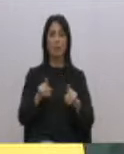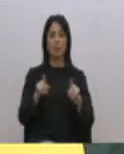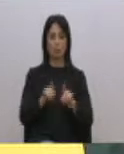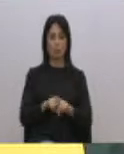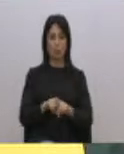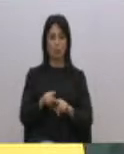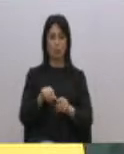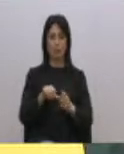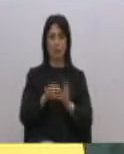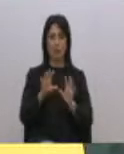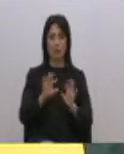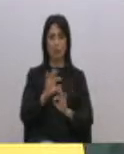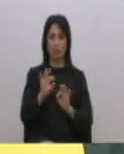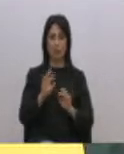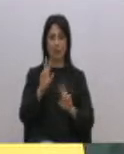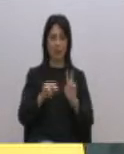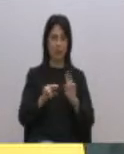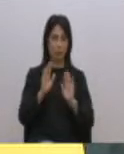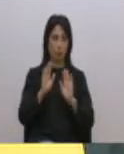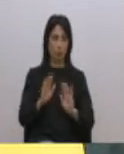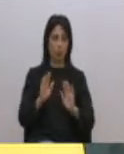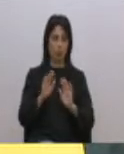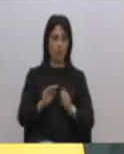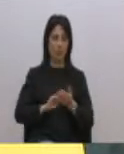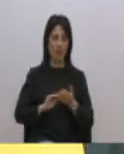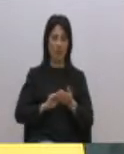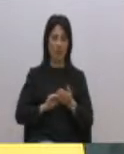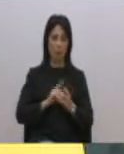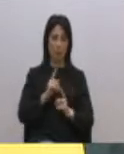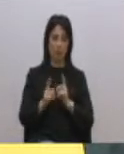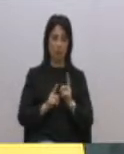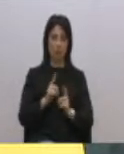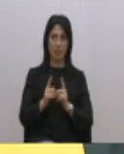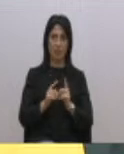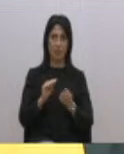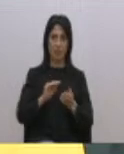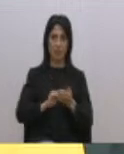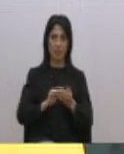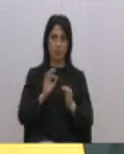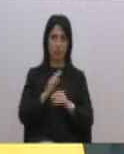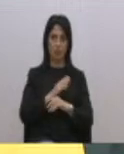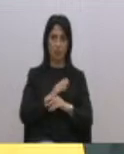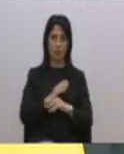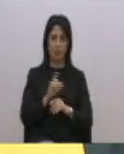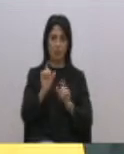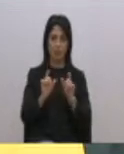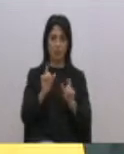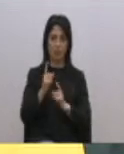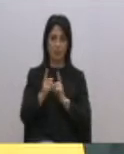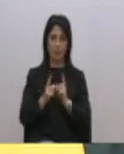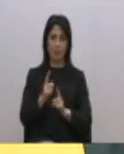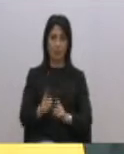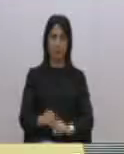წარმოდგენილი კანონპროექტი ითვალისწინებს მხოლოდ და მხოლოდ რედაქციულ შესწორებას მითითებითი ნორმების გასწორების მიზნით.